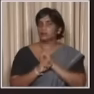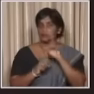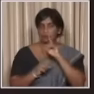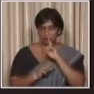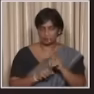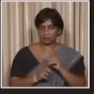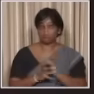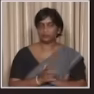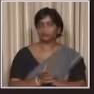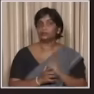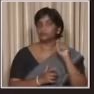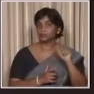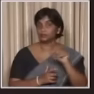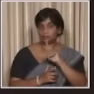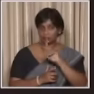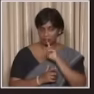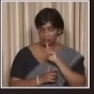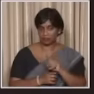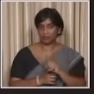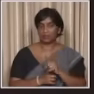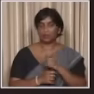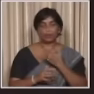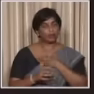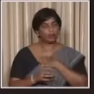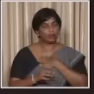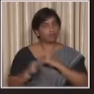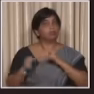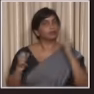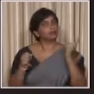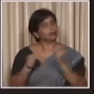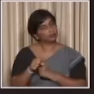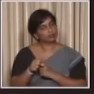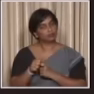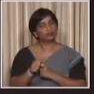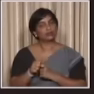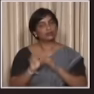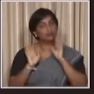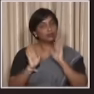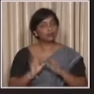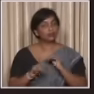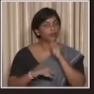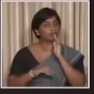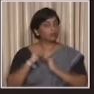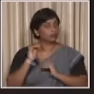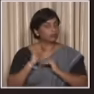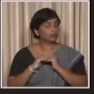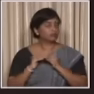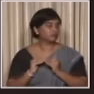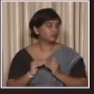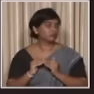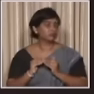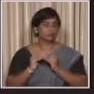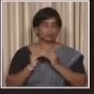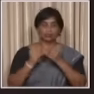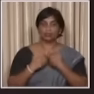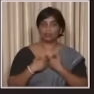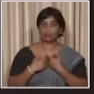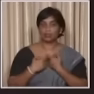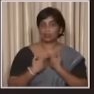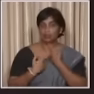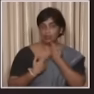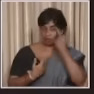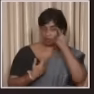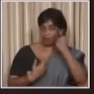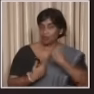කරනවා. එතුමා කියනවා මාව ඝාතනය කරන්න ඒ ක්‍රමානුකූලව ගොඩනගාගෙන මගේ චරිතය